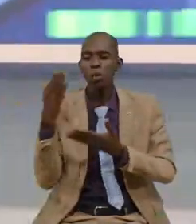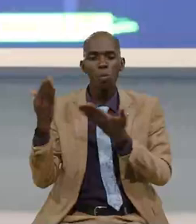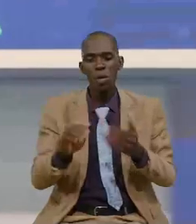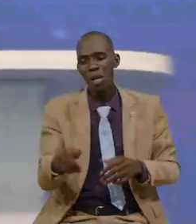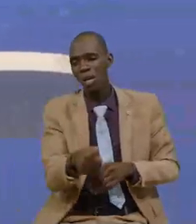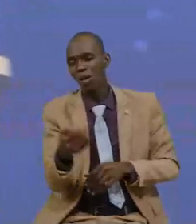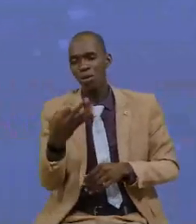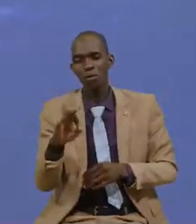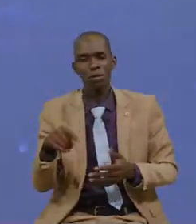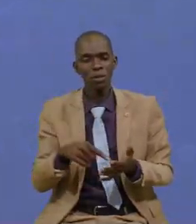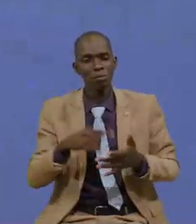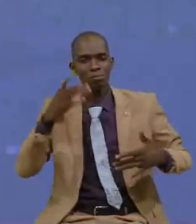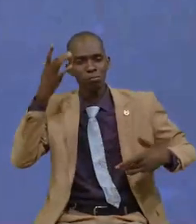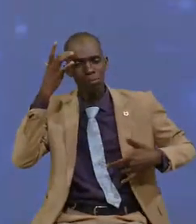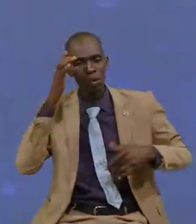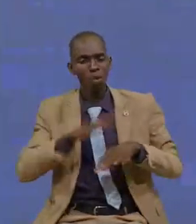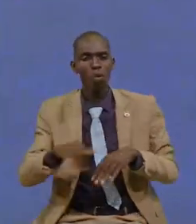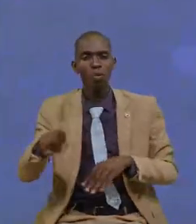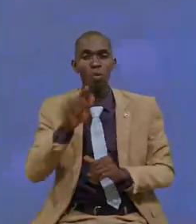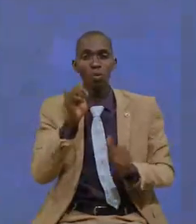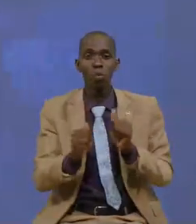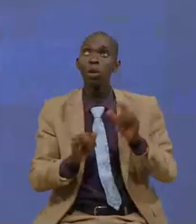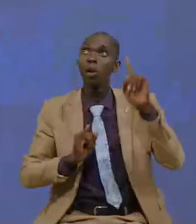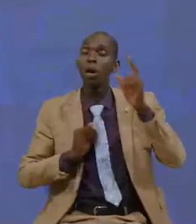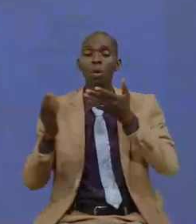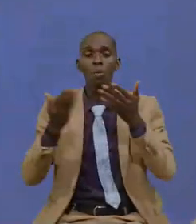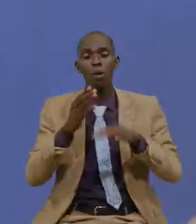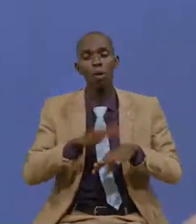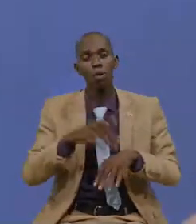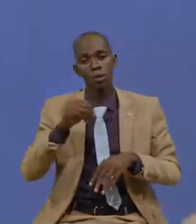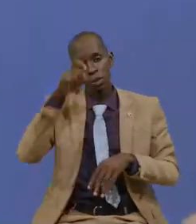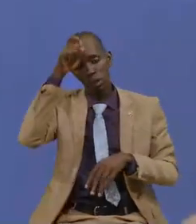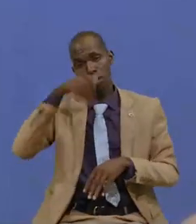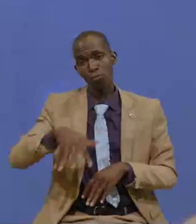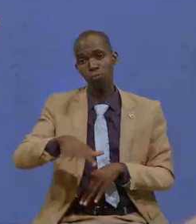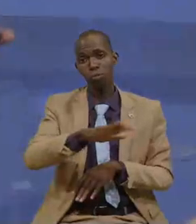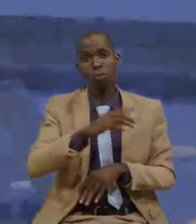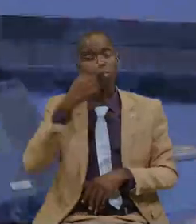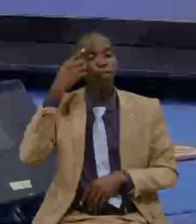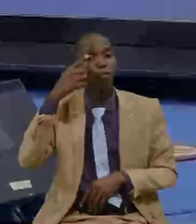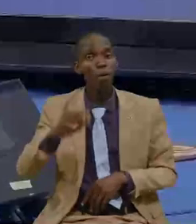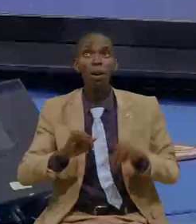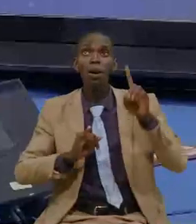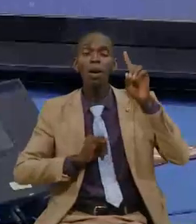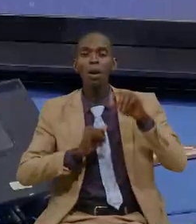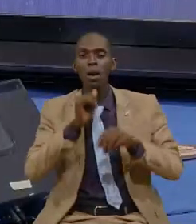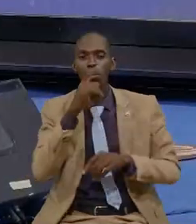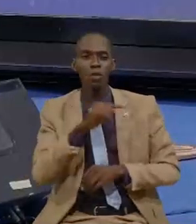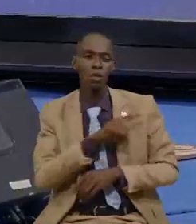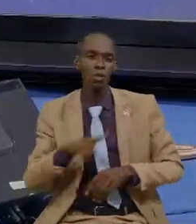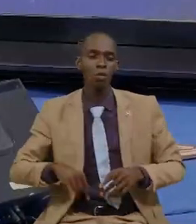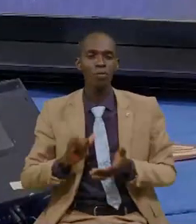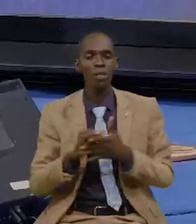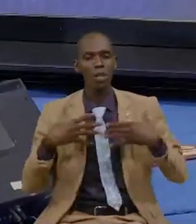vous frapperai d'aucune des maladies dont j'ai frappé les Égyptiens, car je suis l'Éternel